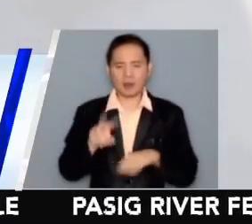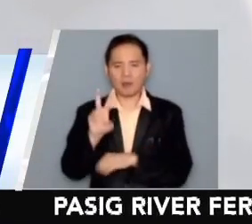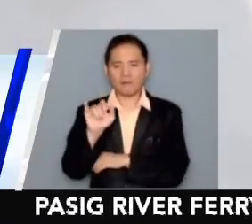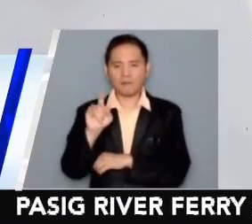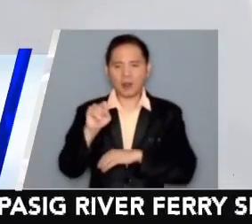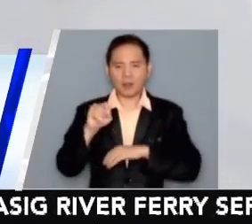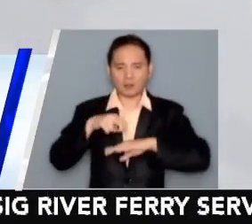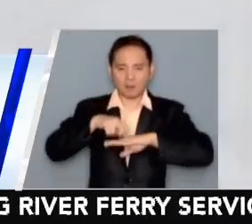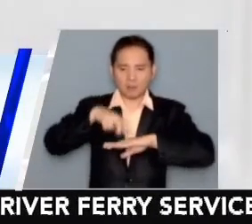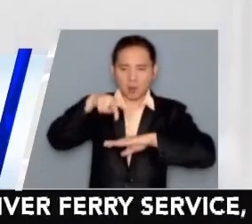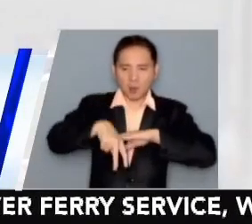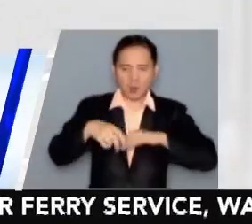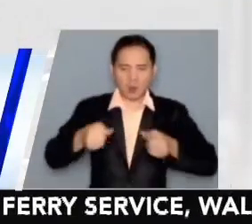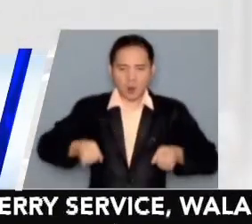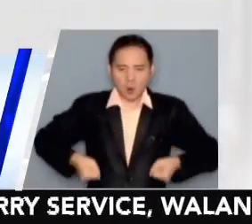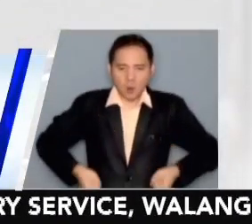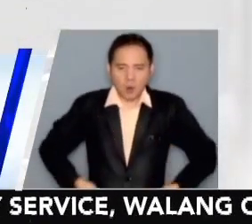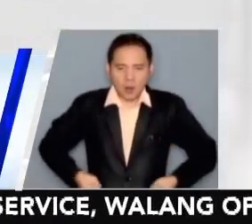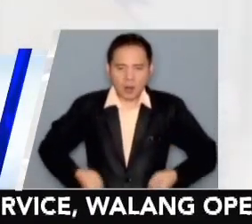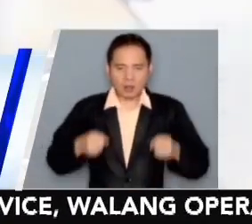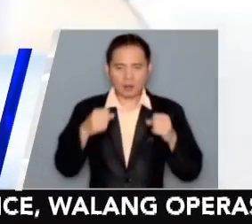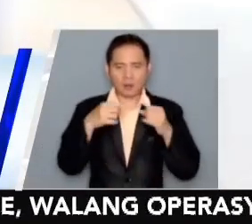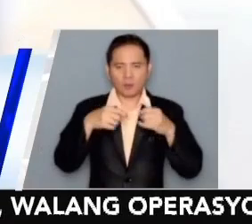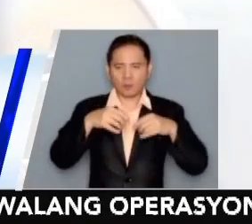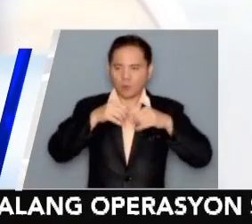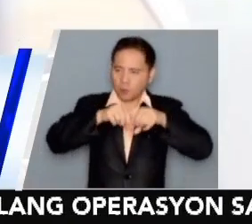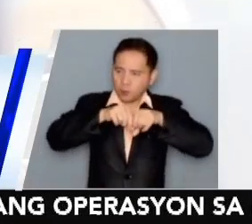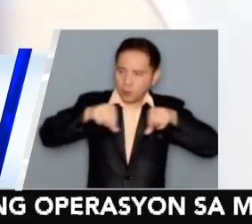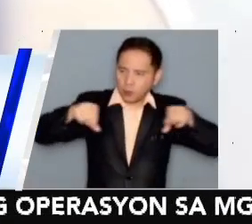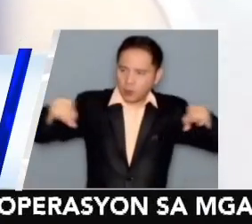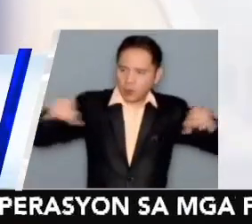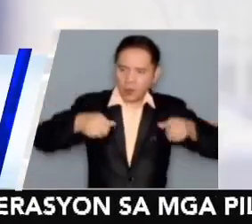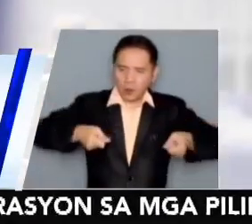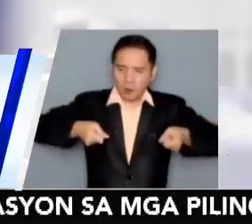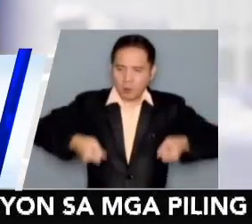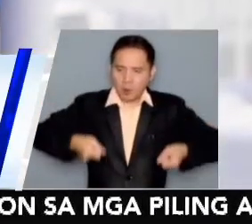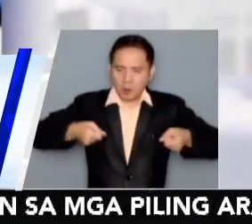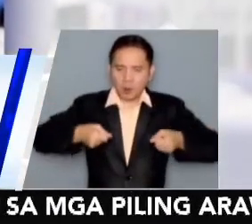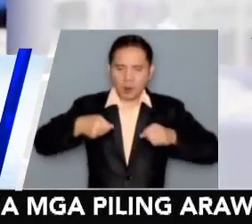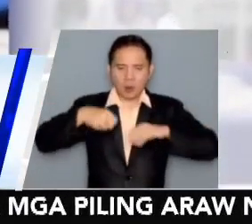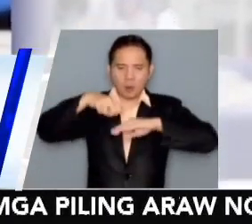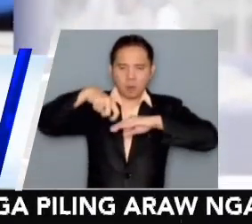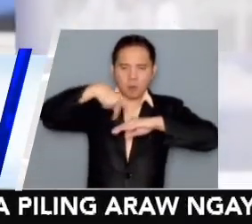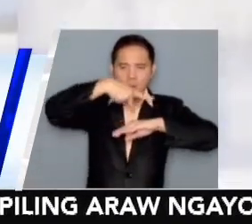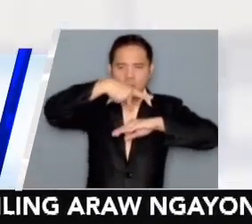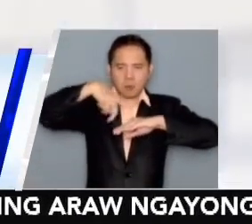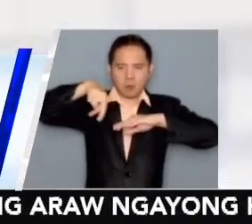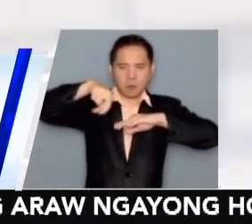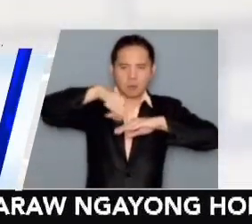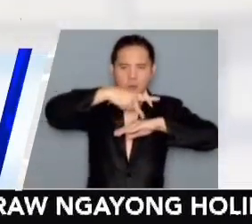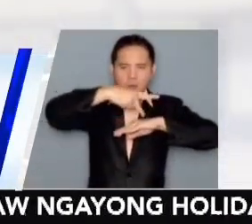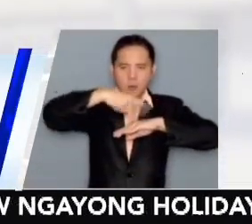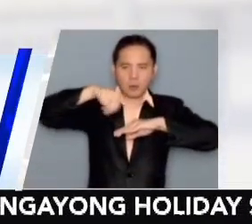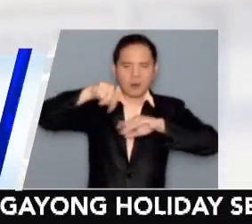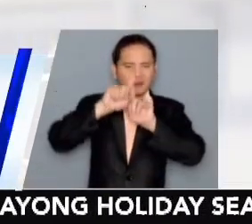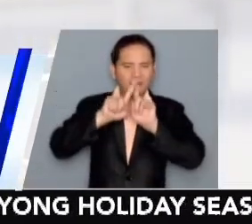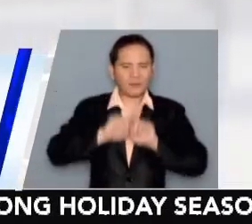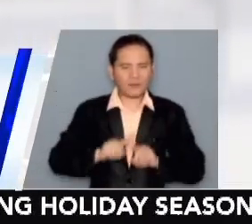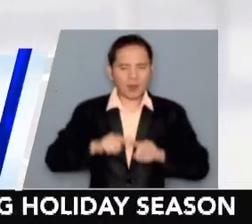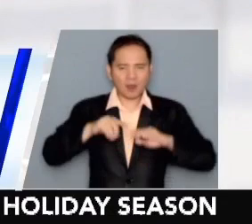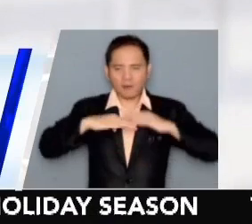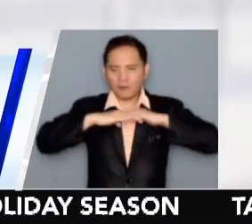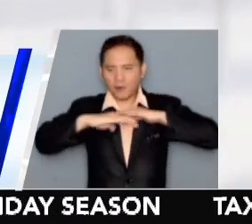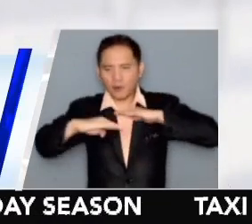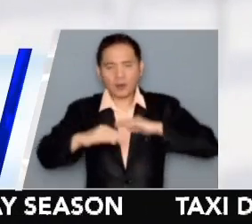exercise High bar parallel bar pommel horse at ang individual all around si Carl Ang nakakabatang Kapatid ng Pinoy